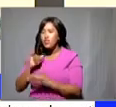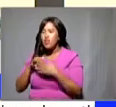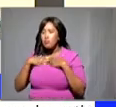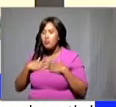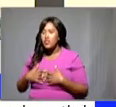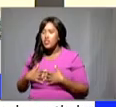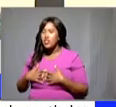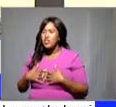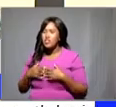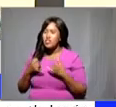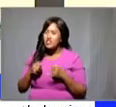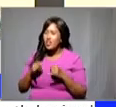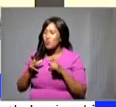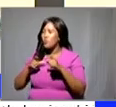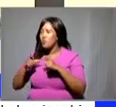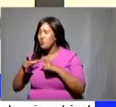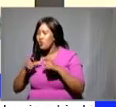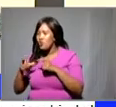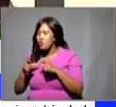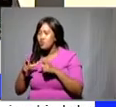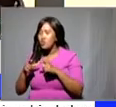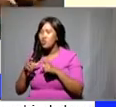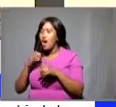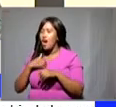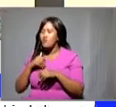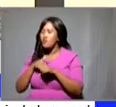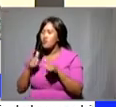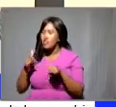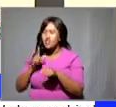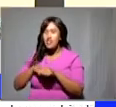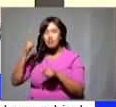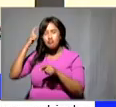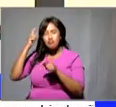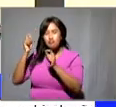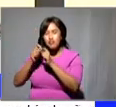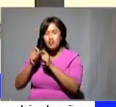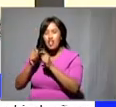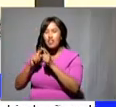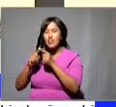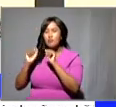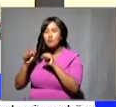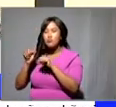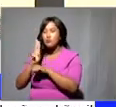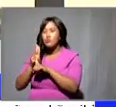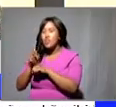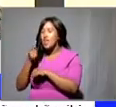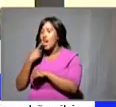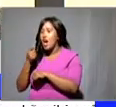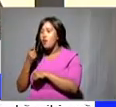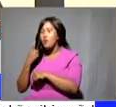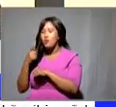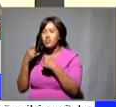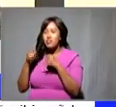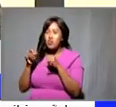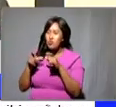waku geka atia ugaikara you we hydrated wari oneka mutweri you can always take a painkiller ukirora ni mwiri